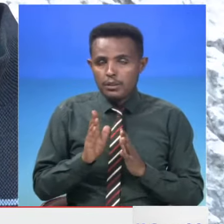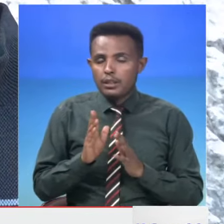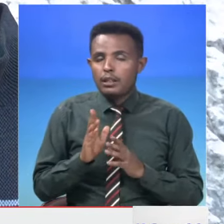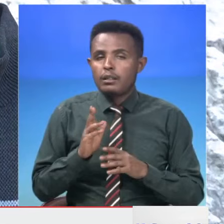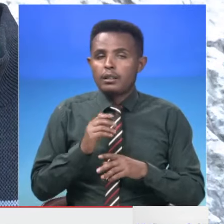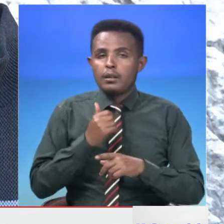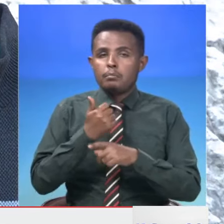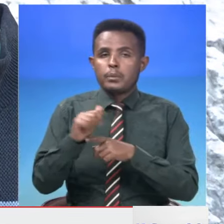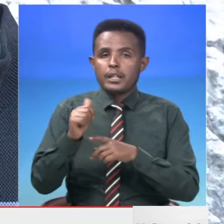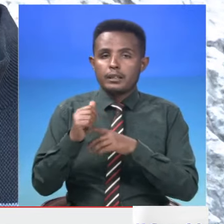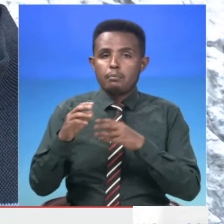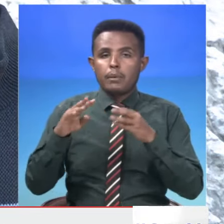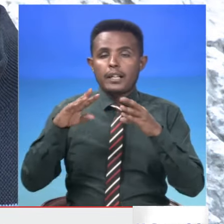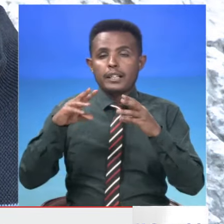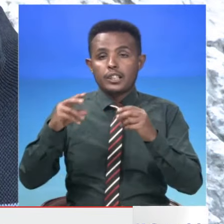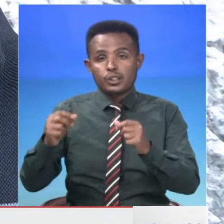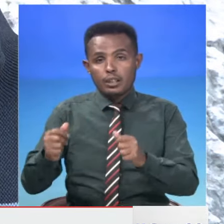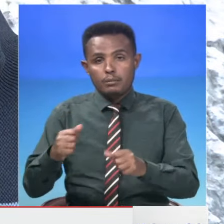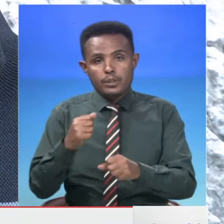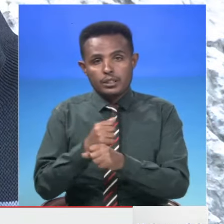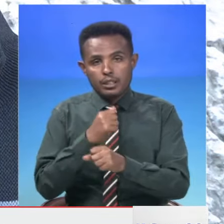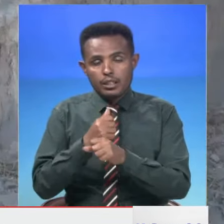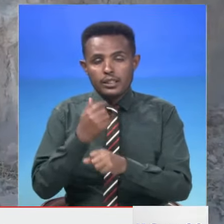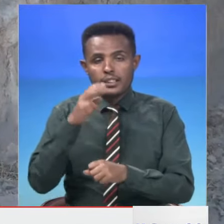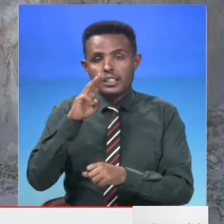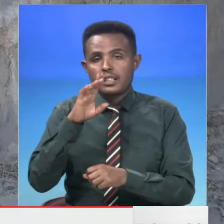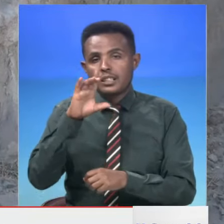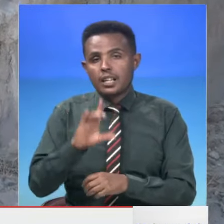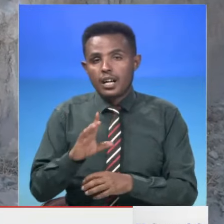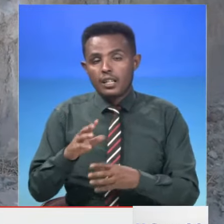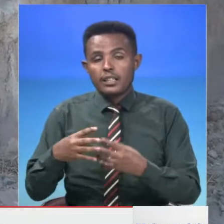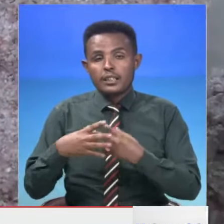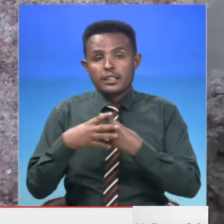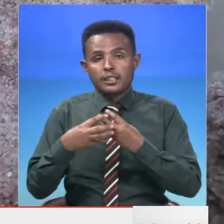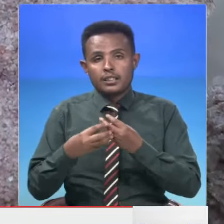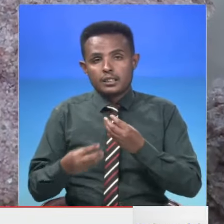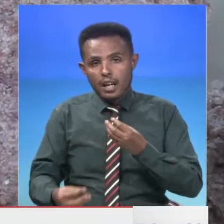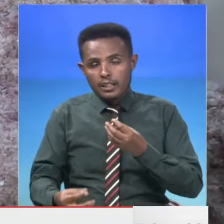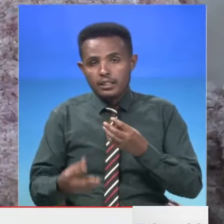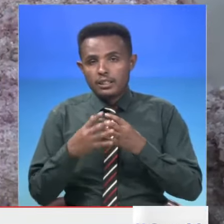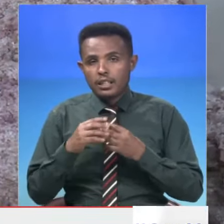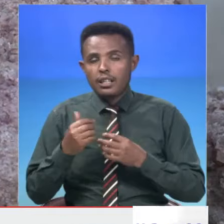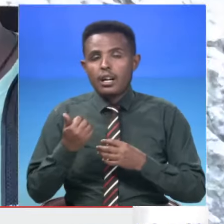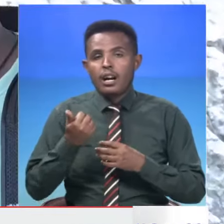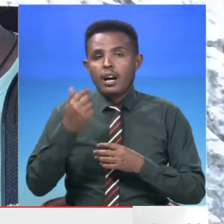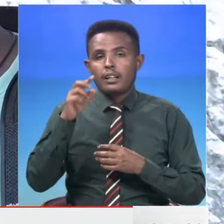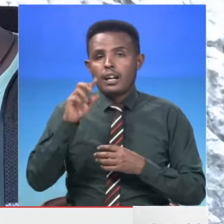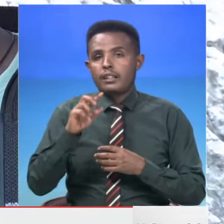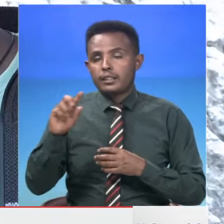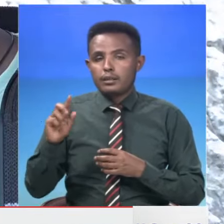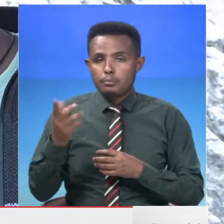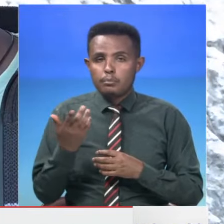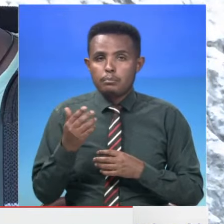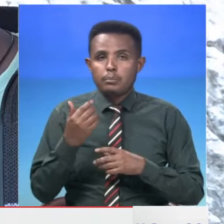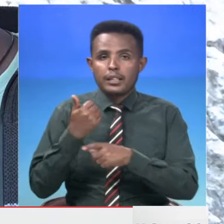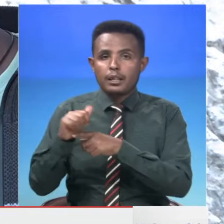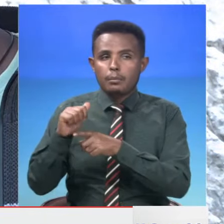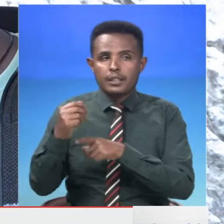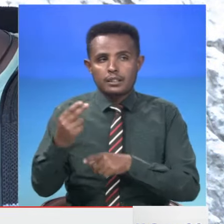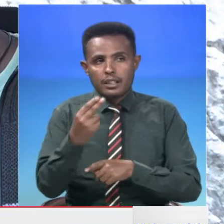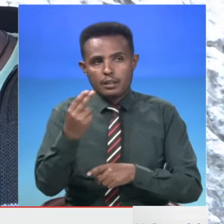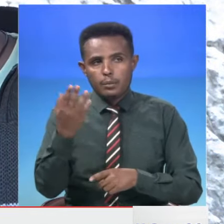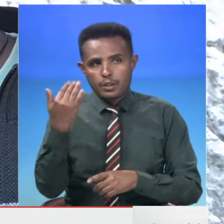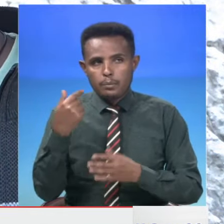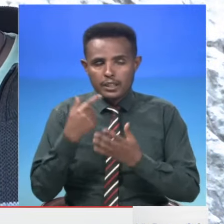የዚህ ያለንበት አካባቢ የቆምበት አካባቢ ያለው ሲልካ ሳንድ ነው ይሄ ሲልካ ሳንድ ከዚህ በፊት ባቀቂ የብረታ ይጠቀመው ነበረ። ሚቴክ 15 ሄክታር ነበረ እዚህ እኛ